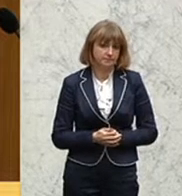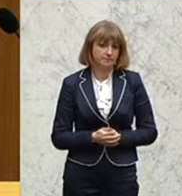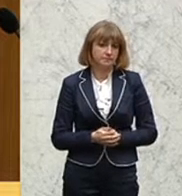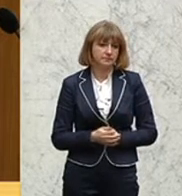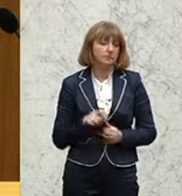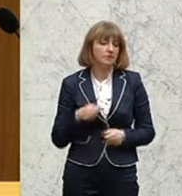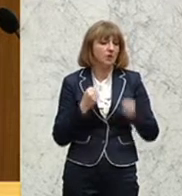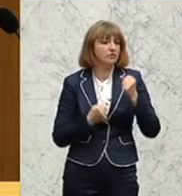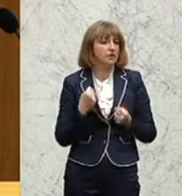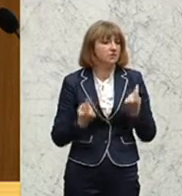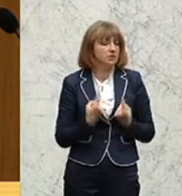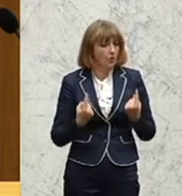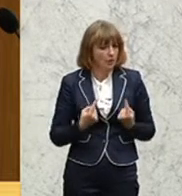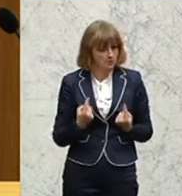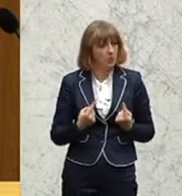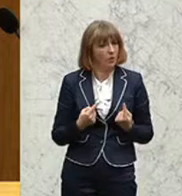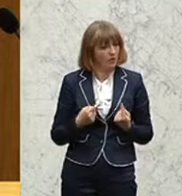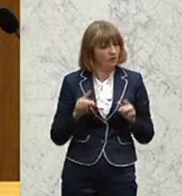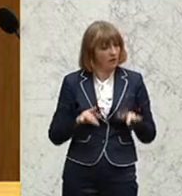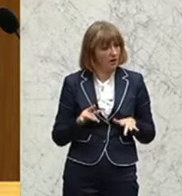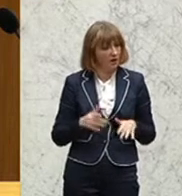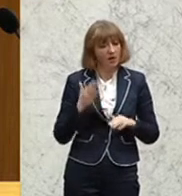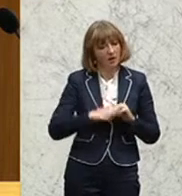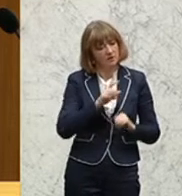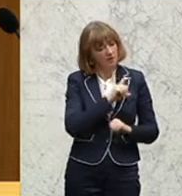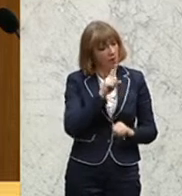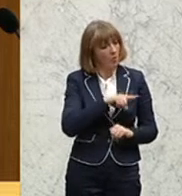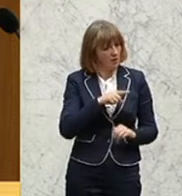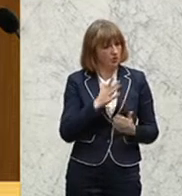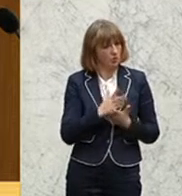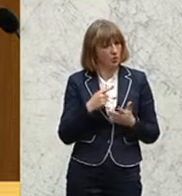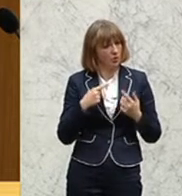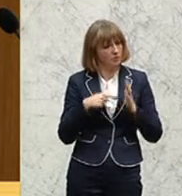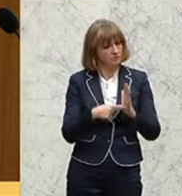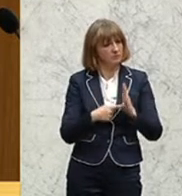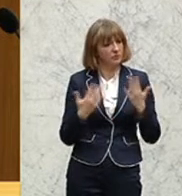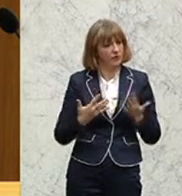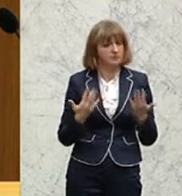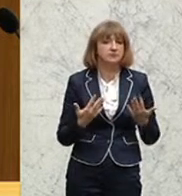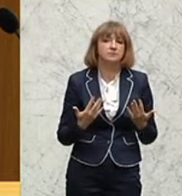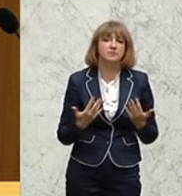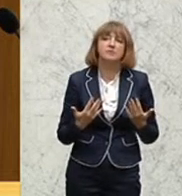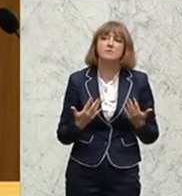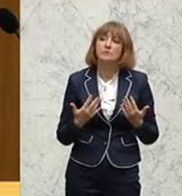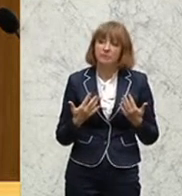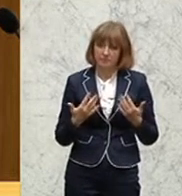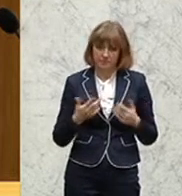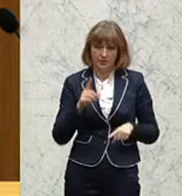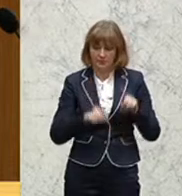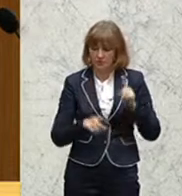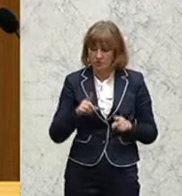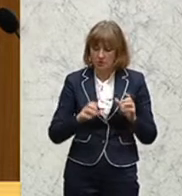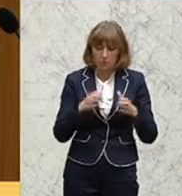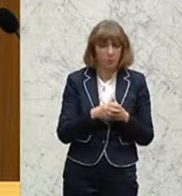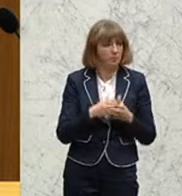Eines hat diese schwierige Situation aber in den letzten Wochen und Monaten auch gezeigt. Wir können auf verschiedensten